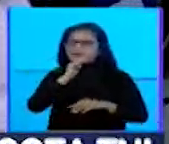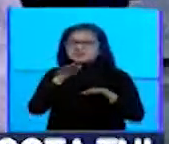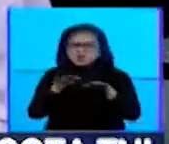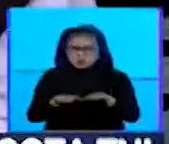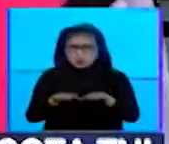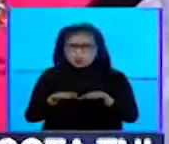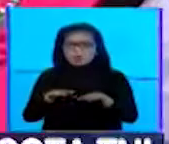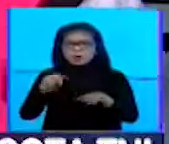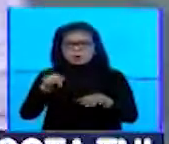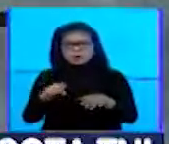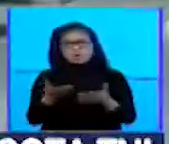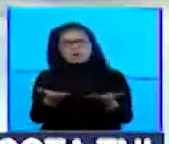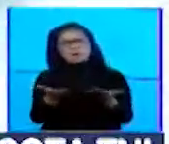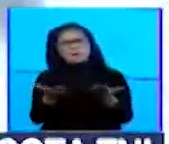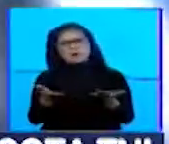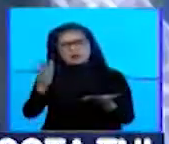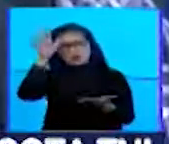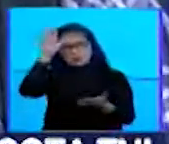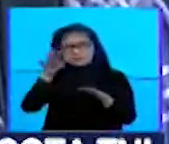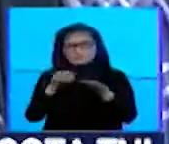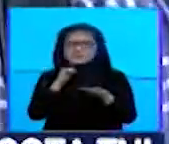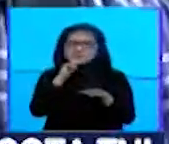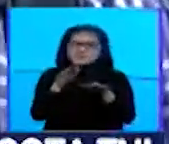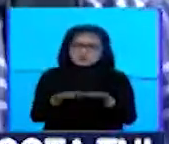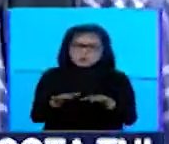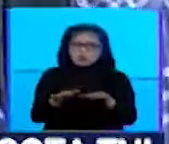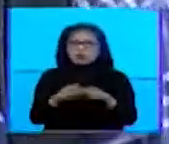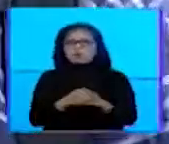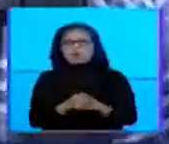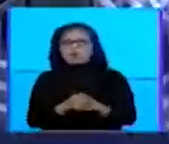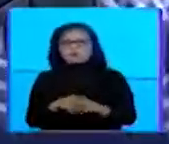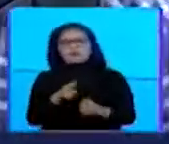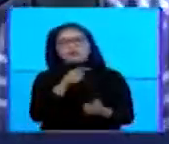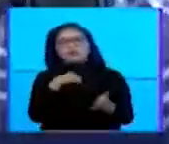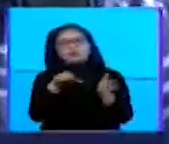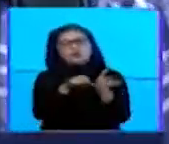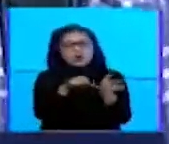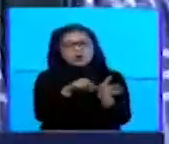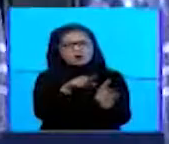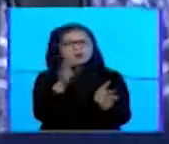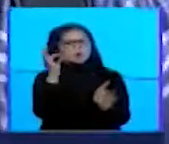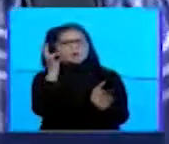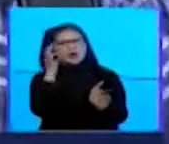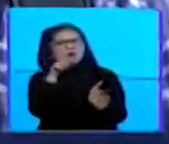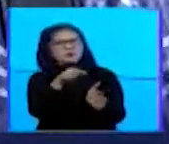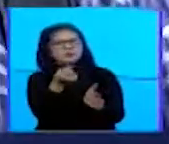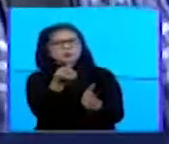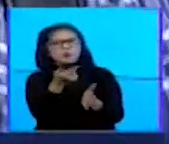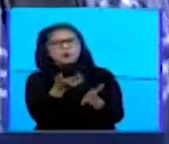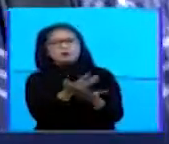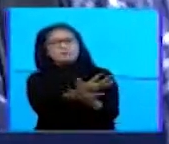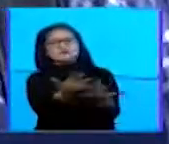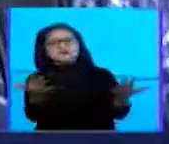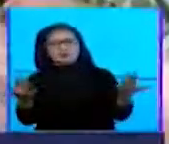apa kata mereka? Tolonglah, sadarlah, itu kan uang, maaf ya, uang masyarakat. Contohnya kayak